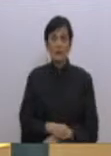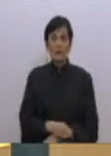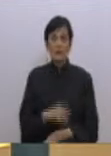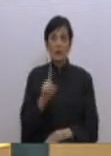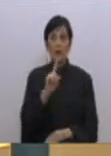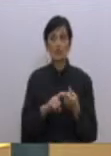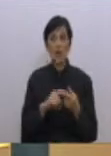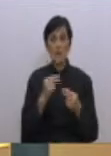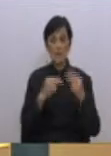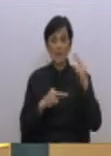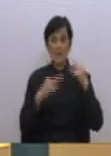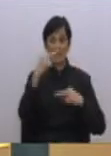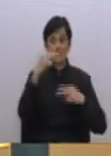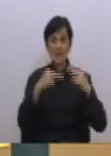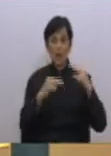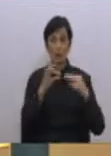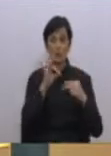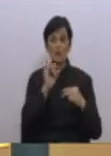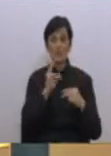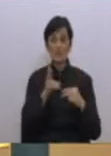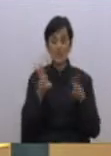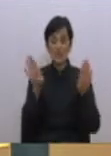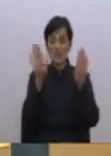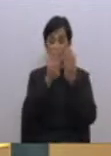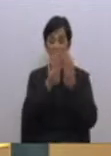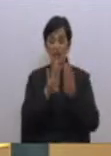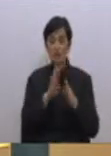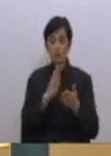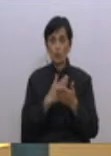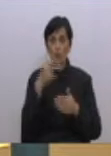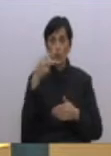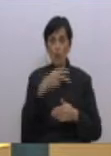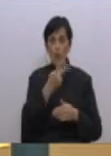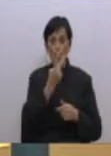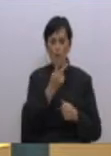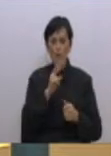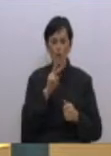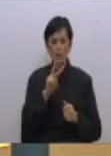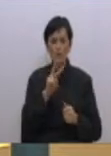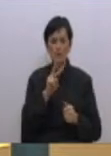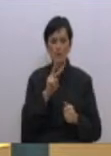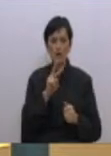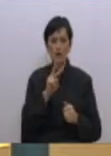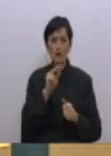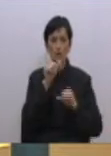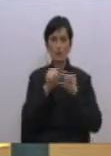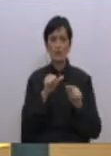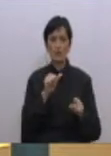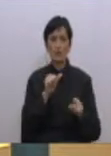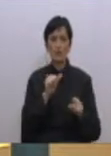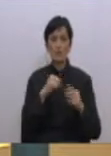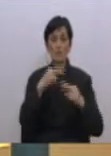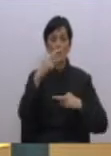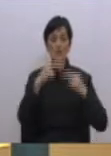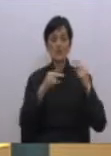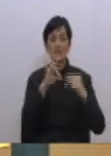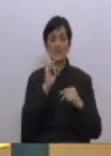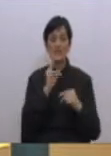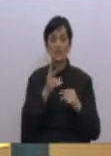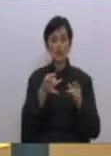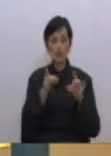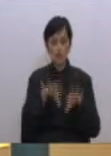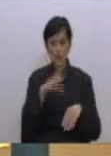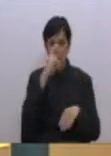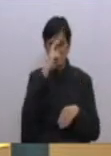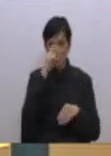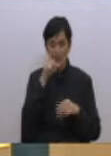Რაც შეეხება ას, რაც იდენტიფიცირებულია 2022 წლისთვის, რისკებად რჩება